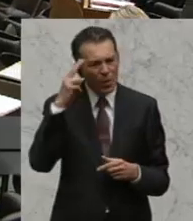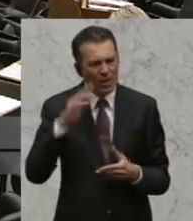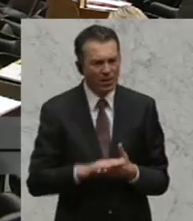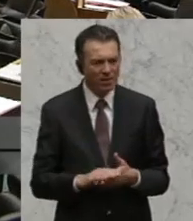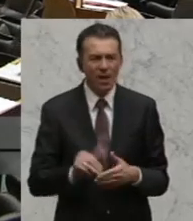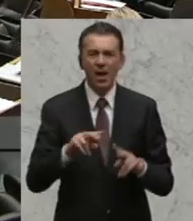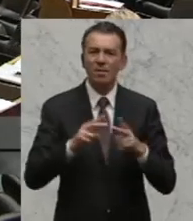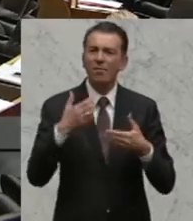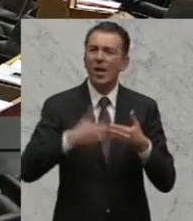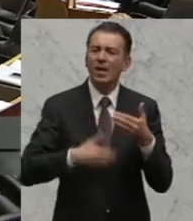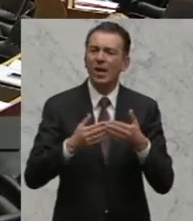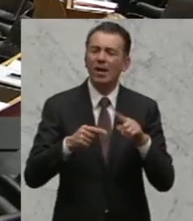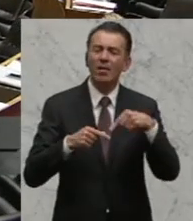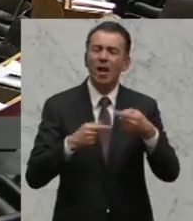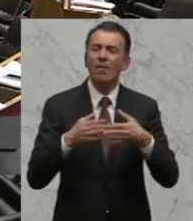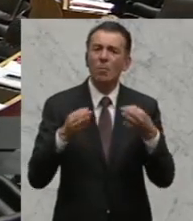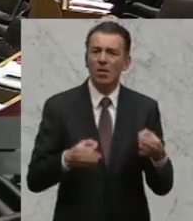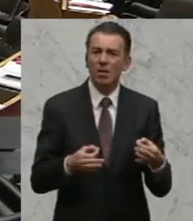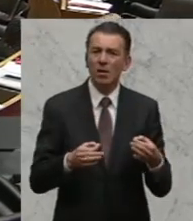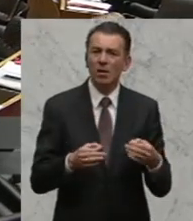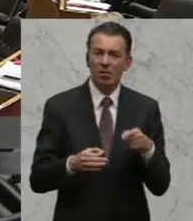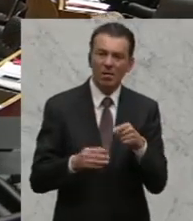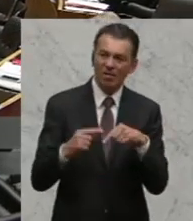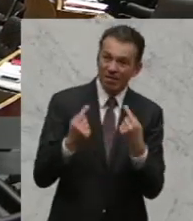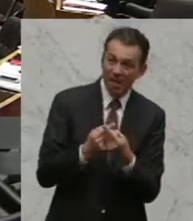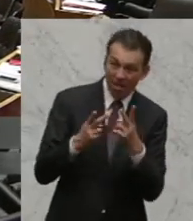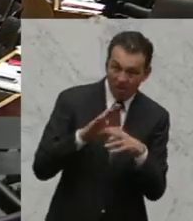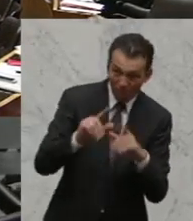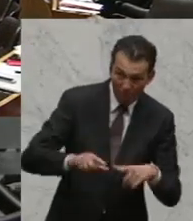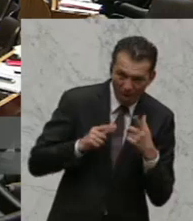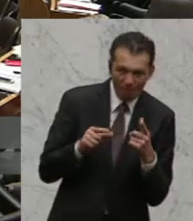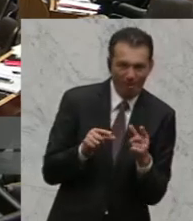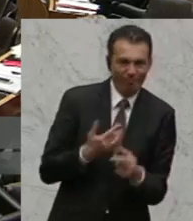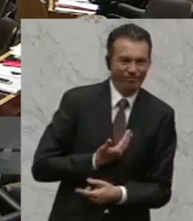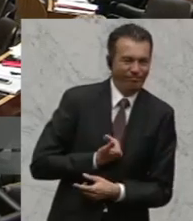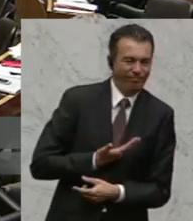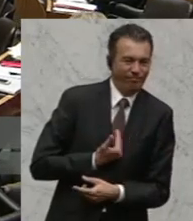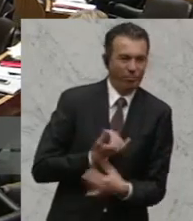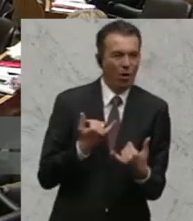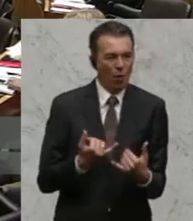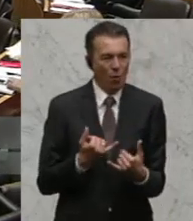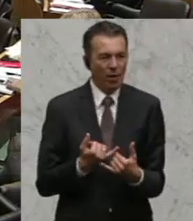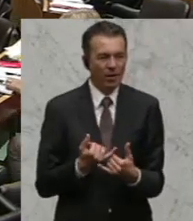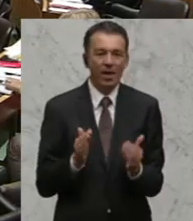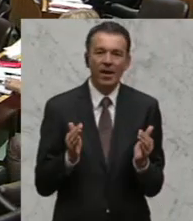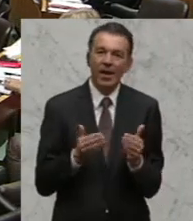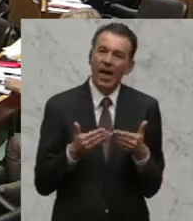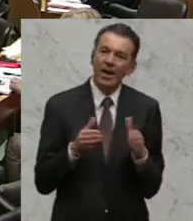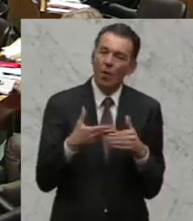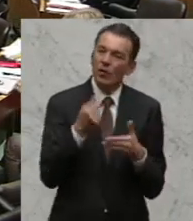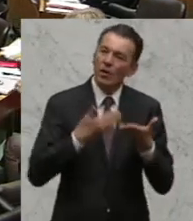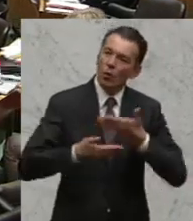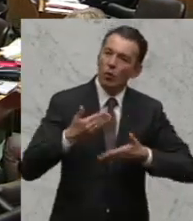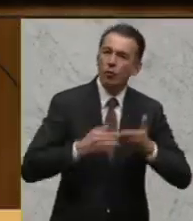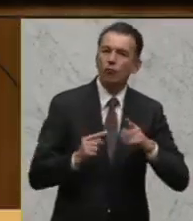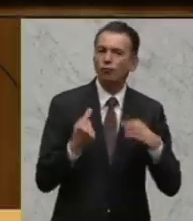Ersten Weltkrieg gewesen ist, wie sehr man an der Lebensfähigkeit dieses Landes gezweifelt hat. Und heute als kleine offene Volkswirtschaft